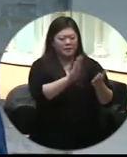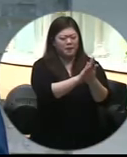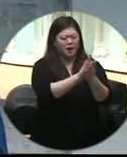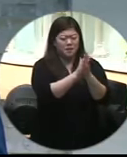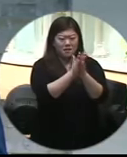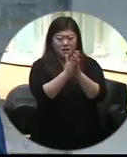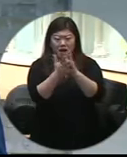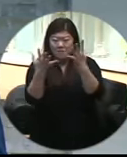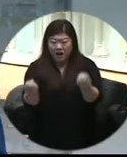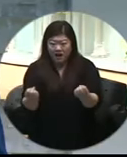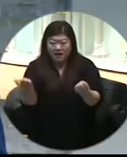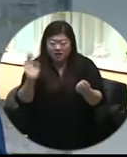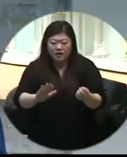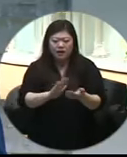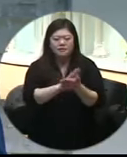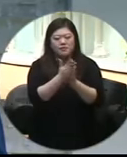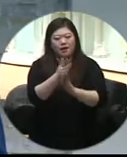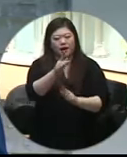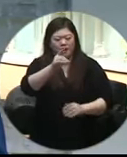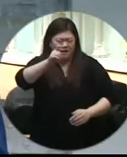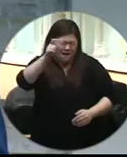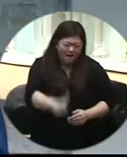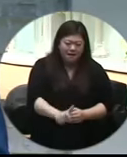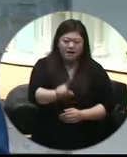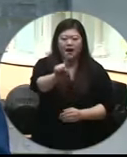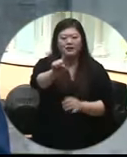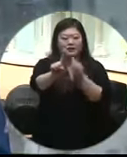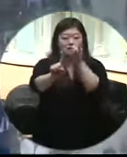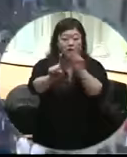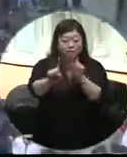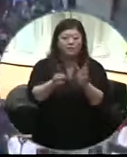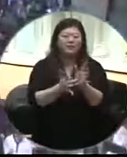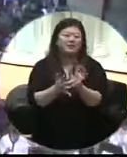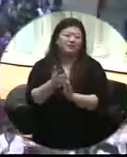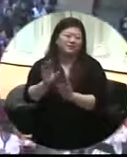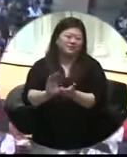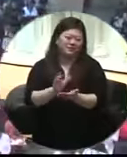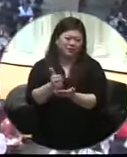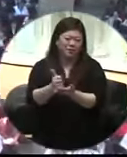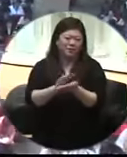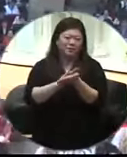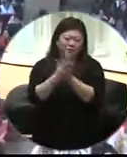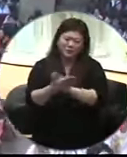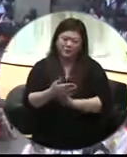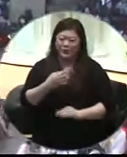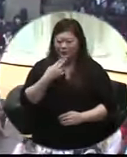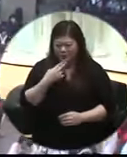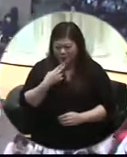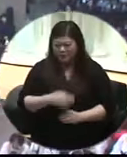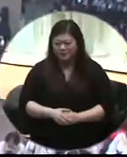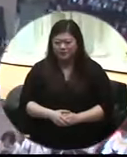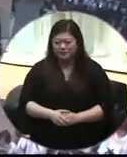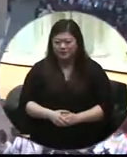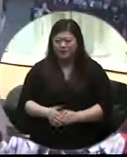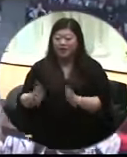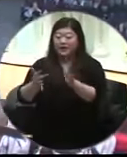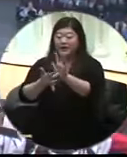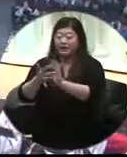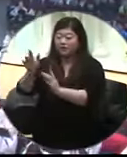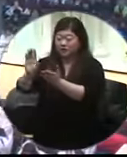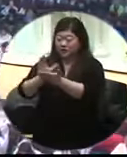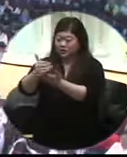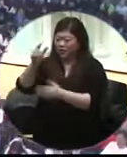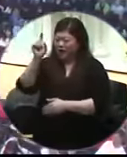않는 것이 하나 있는데 그것이 바로 예수 그리스도입니다. 예수 그리스도만이